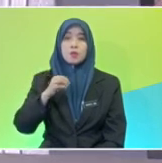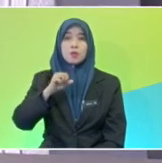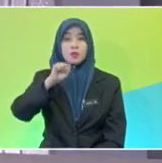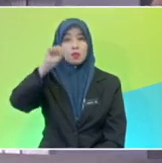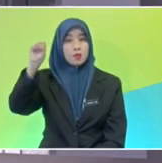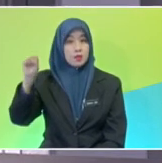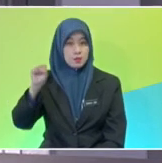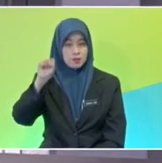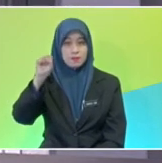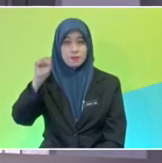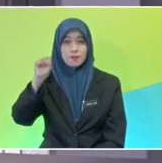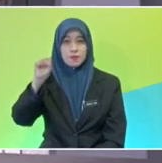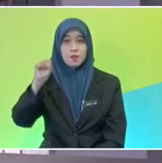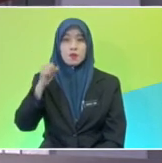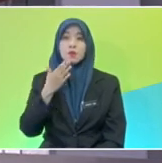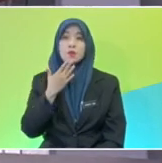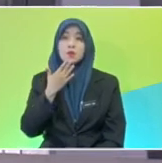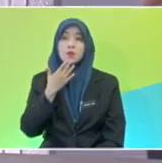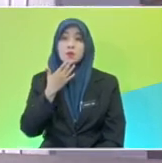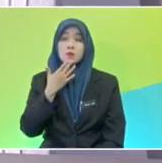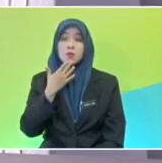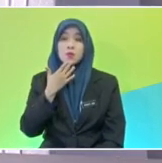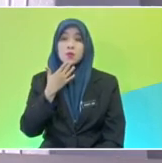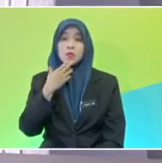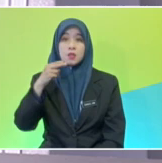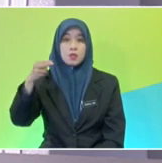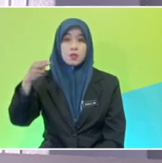Aha. Dan pada warna hijau ni?